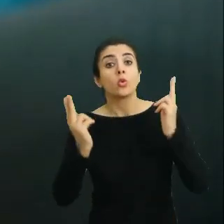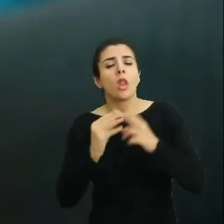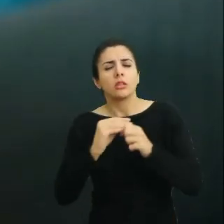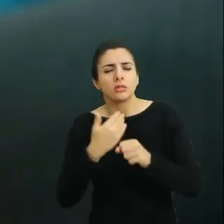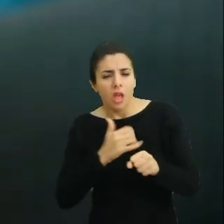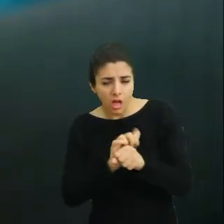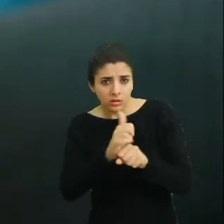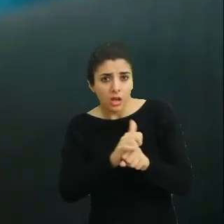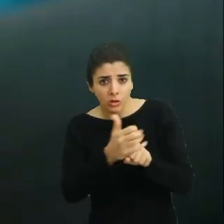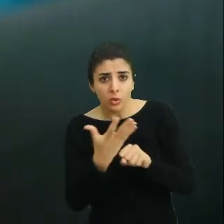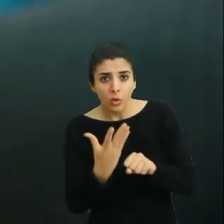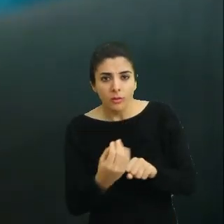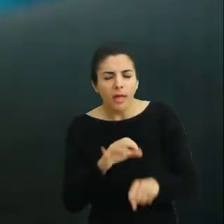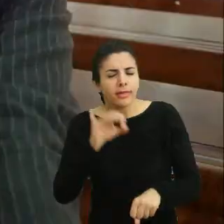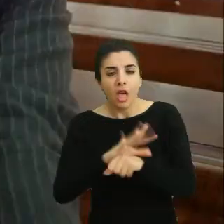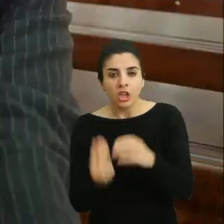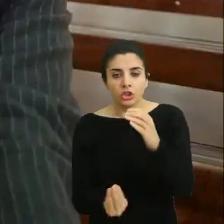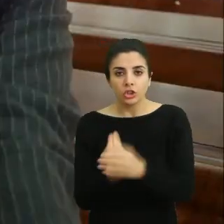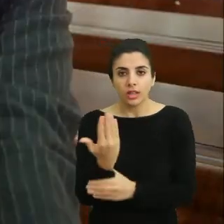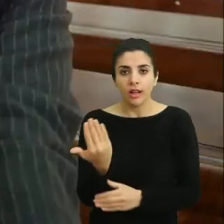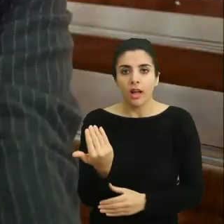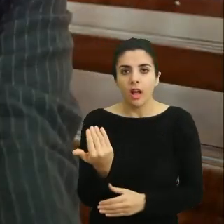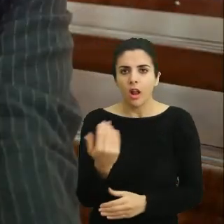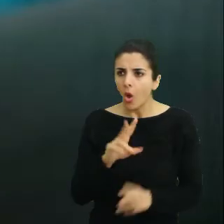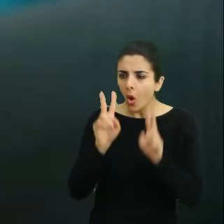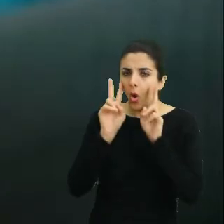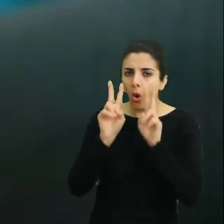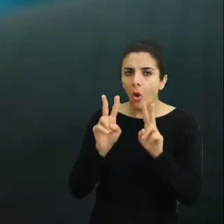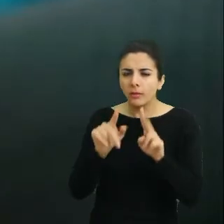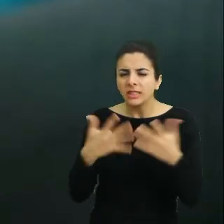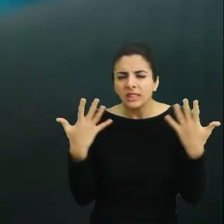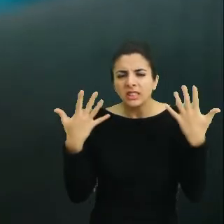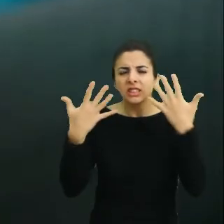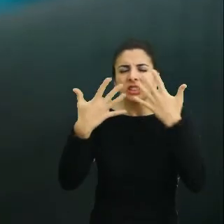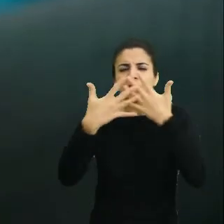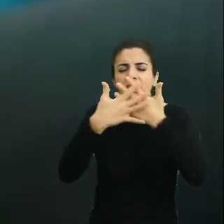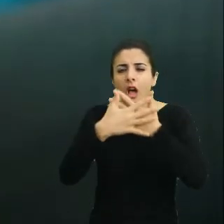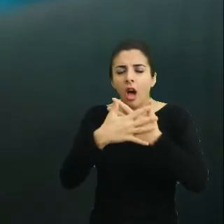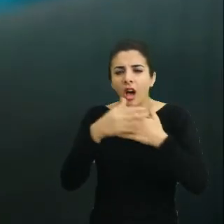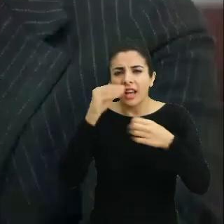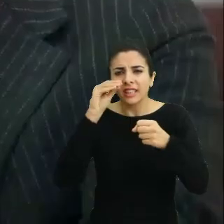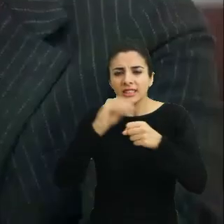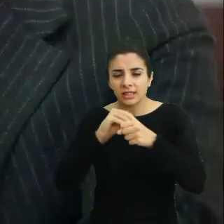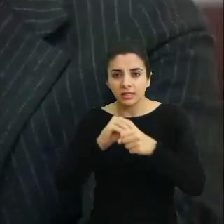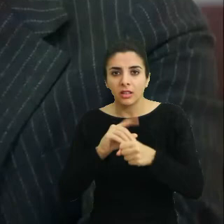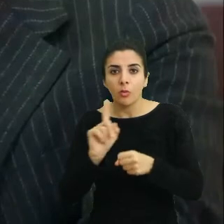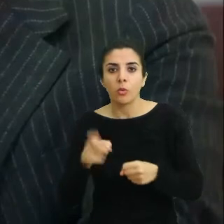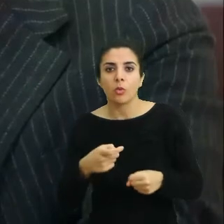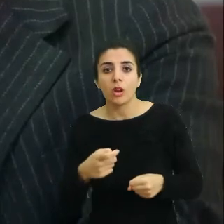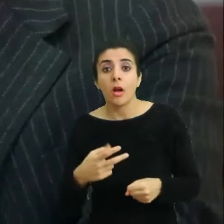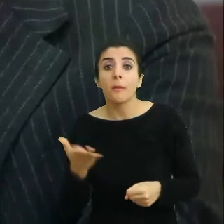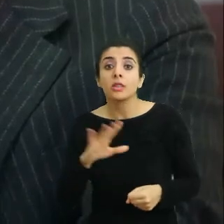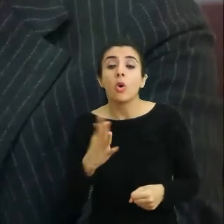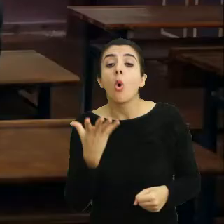horlanmış. Ansızın çık oradan, görün orada bu siyah basmış kara akar demi. Başka